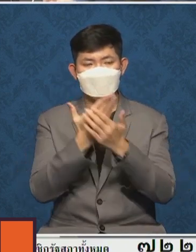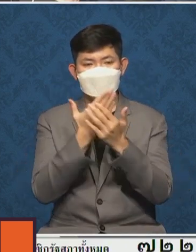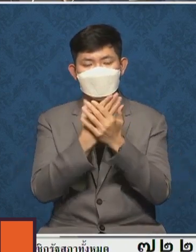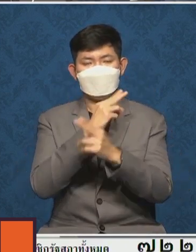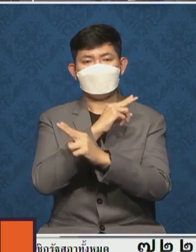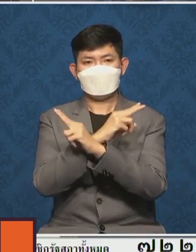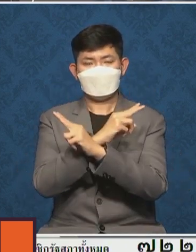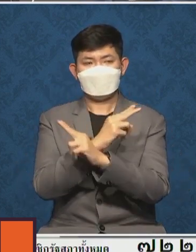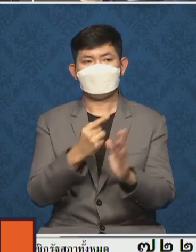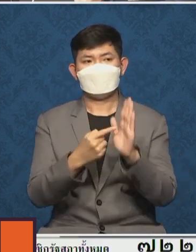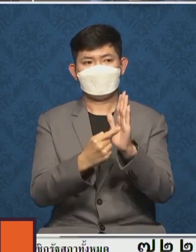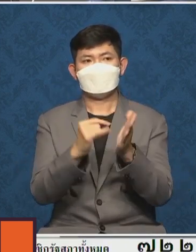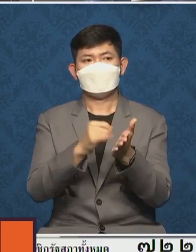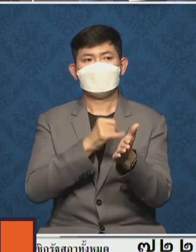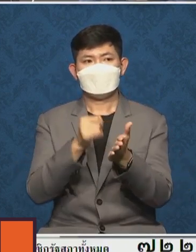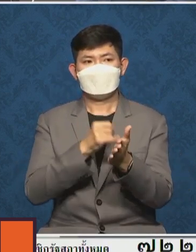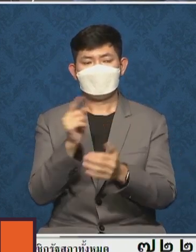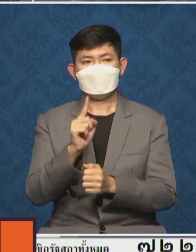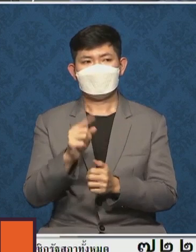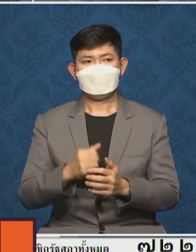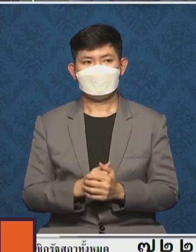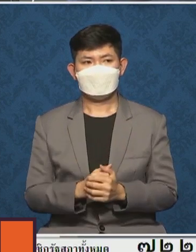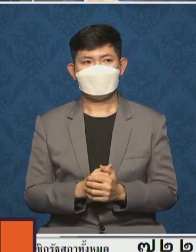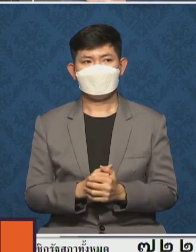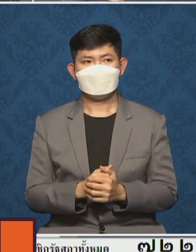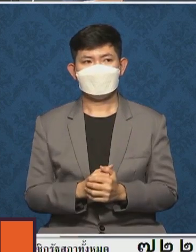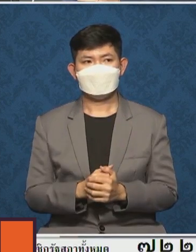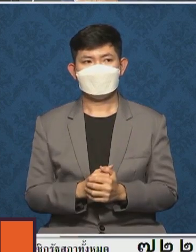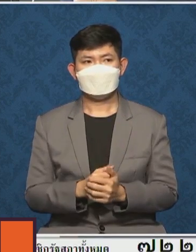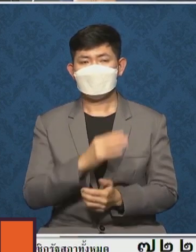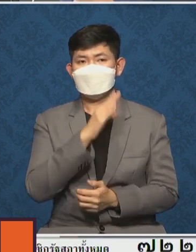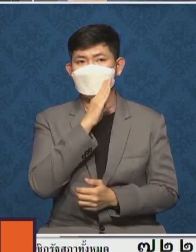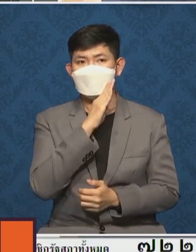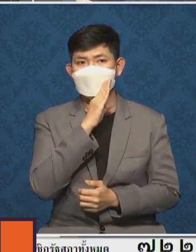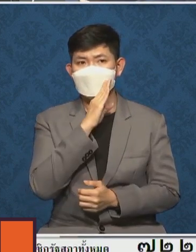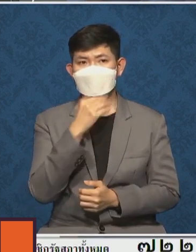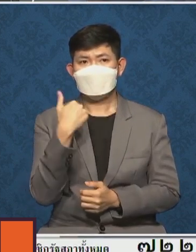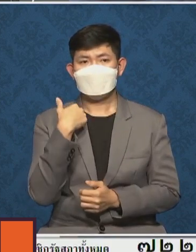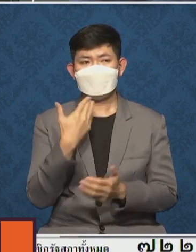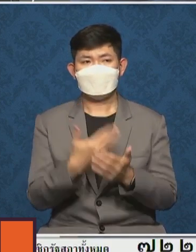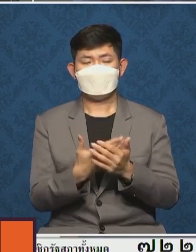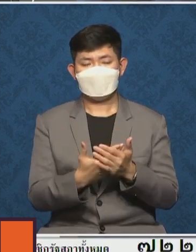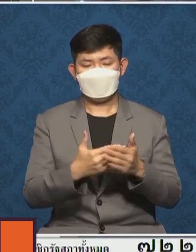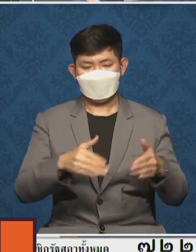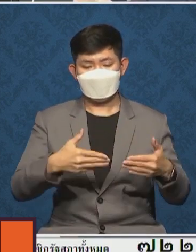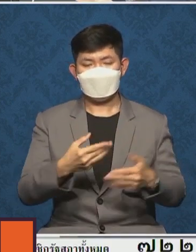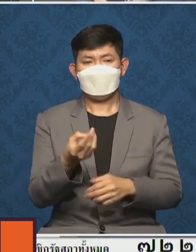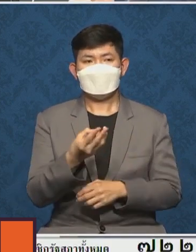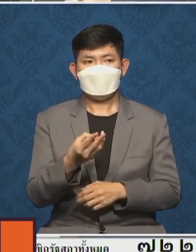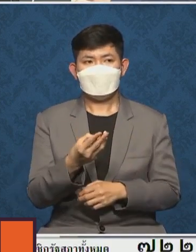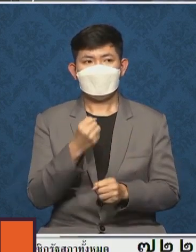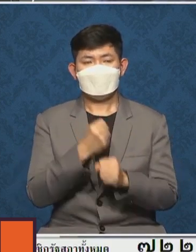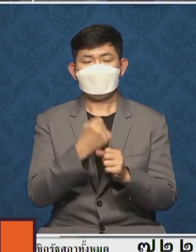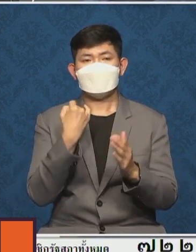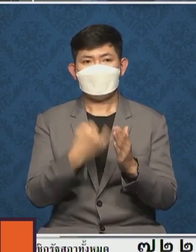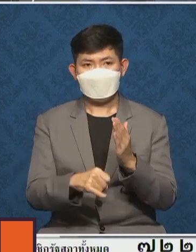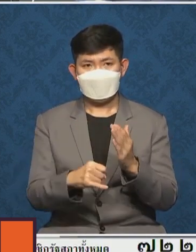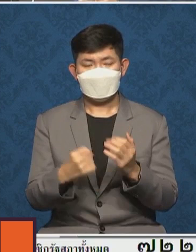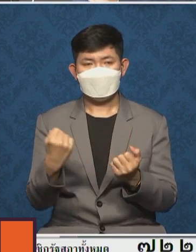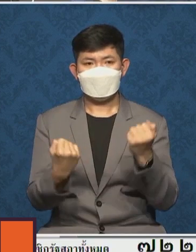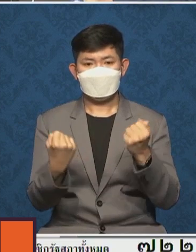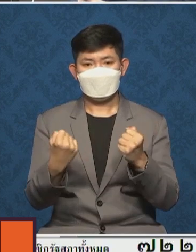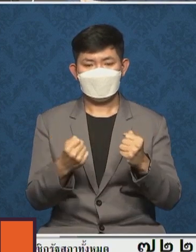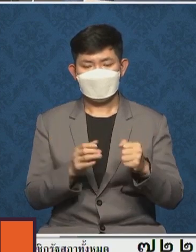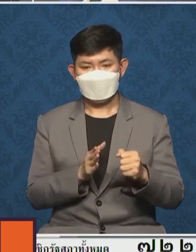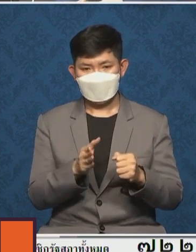ลองยกตัวอย่างง่ายๆครับก็คือในบรรทัดล่างถ้าเป็นกรณีที่มีผู้มีรายได้น้อยกระทำความผิดขับขี่ทับเส้นจราจรอาจจะถูกป